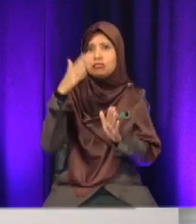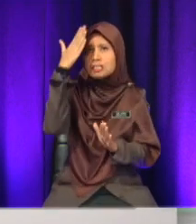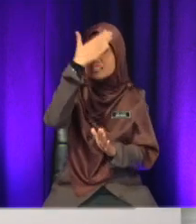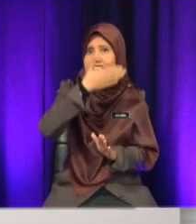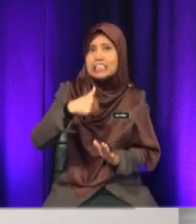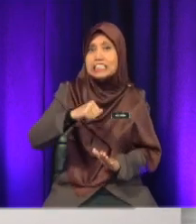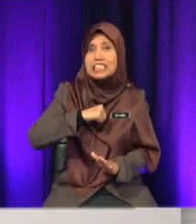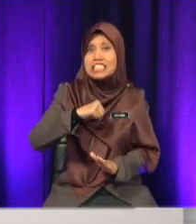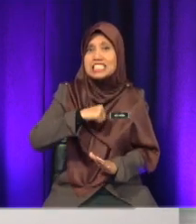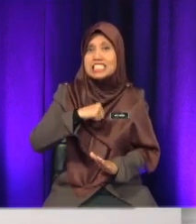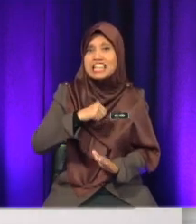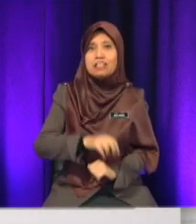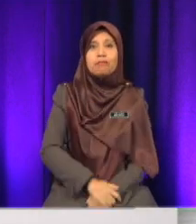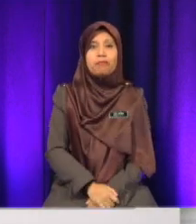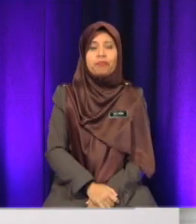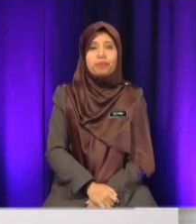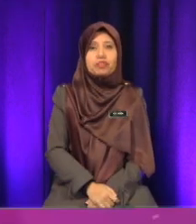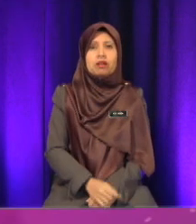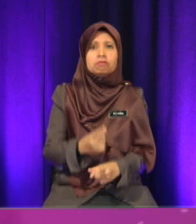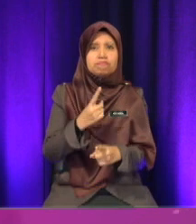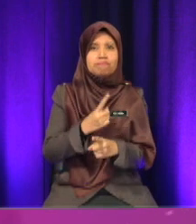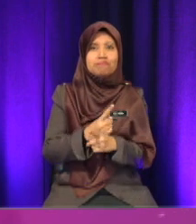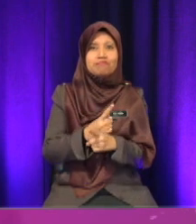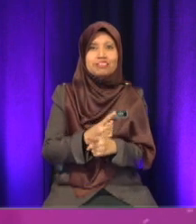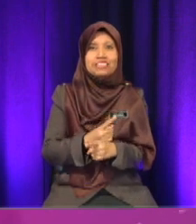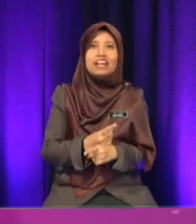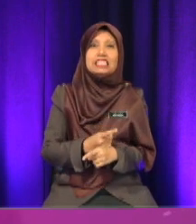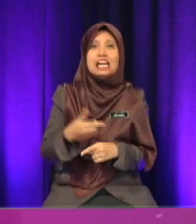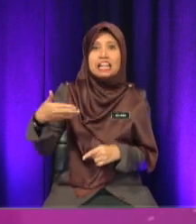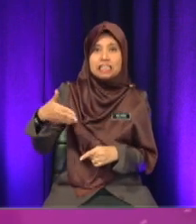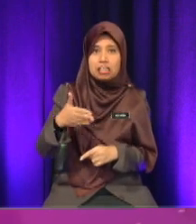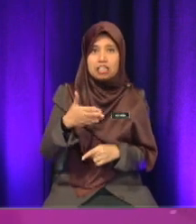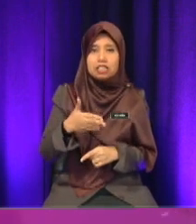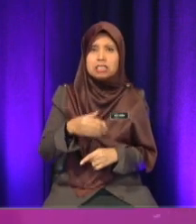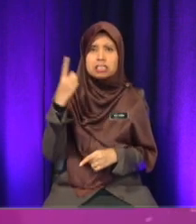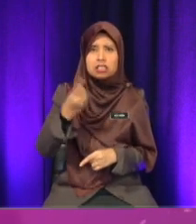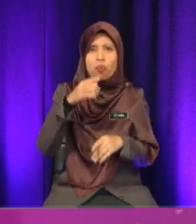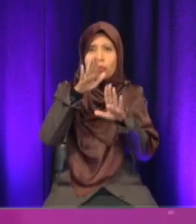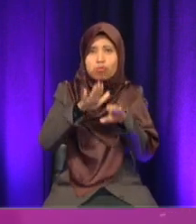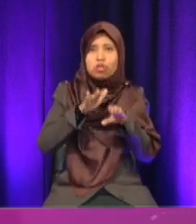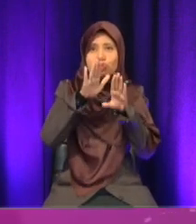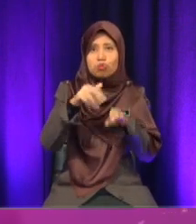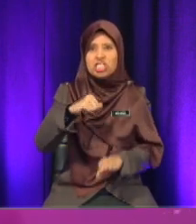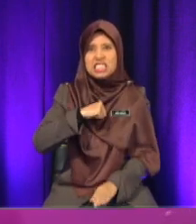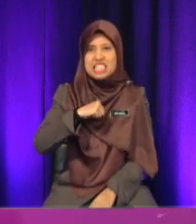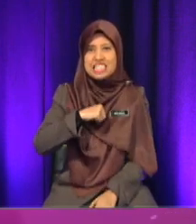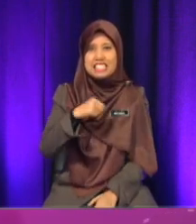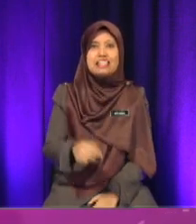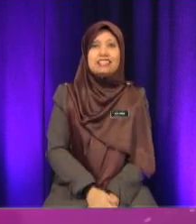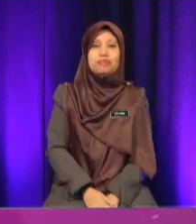sendiri Betul lah mau diisi ekor ikan dia selalu memuji kecantikan dirinya sendiri